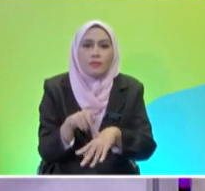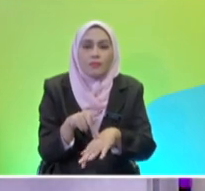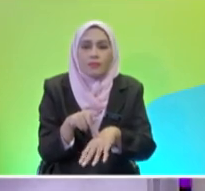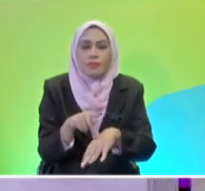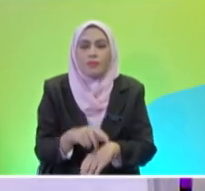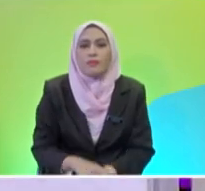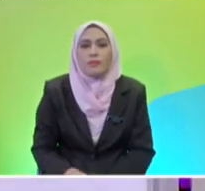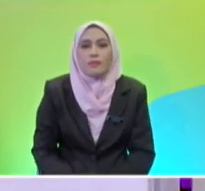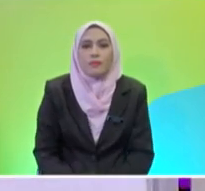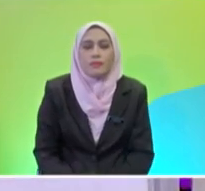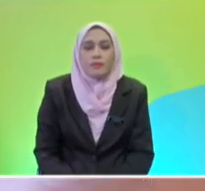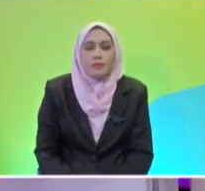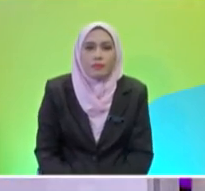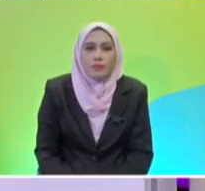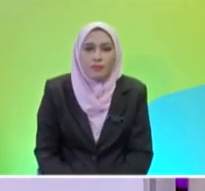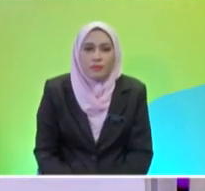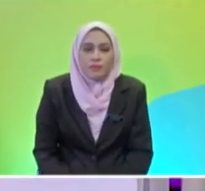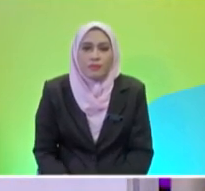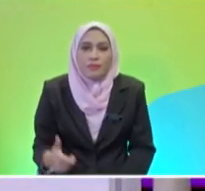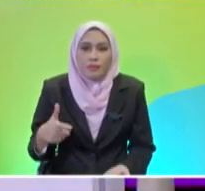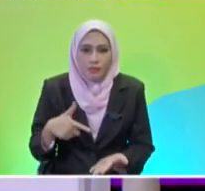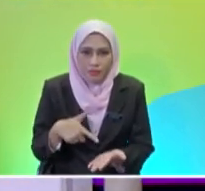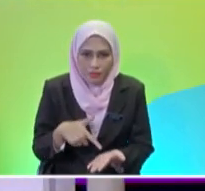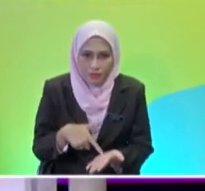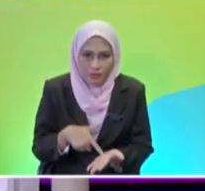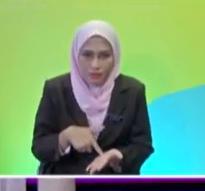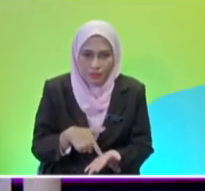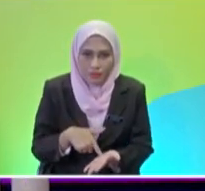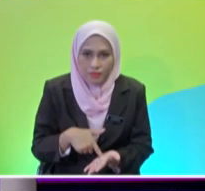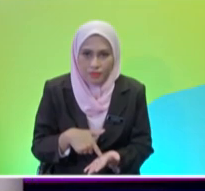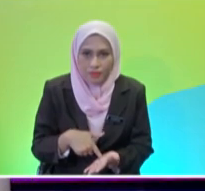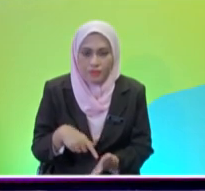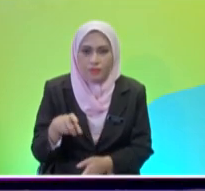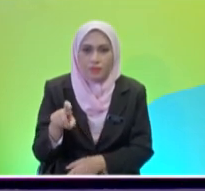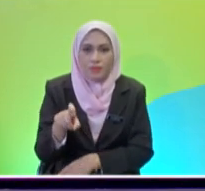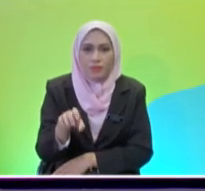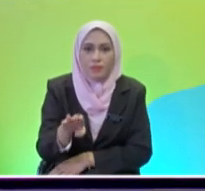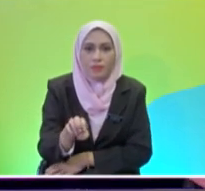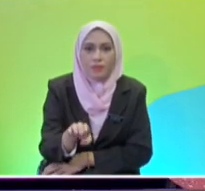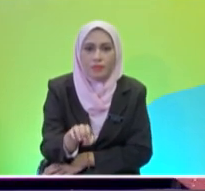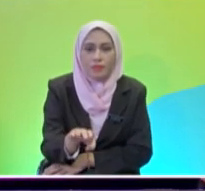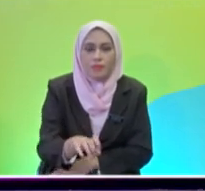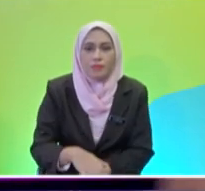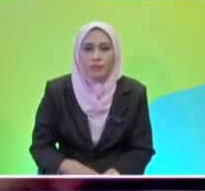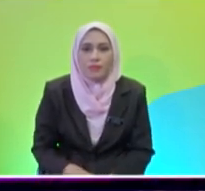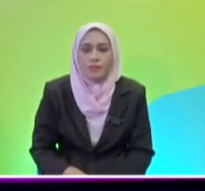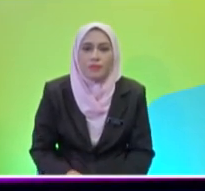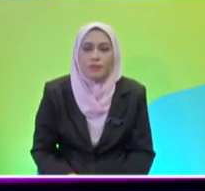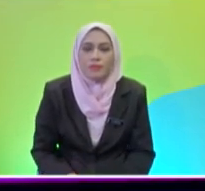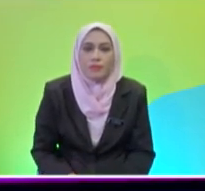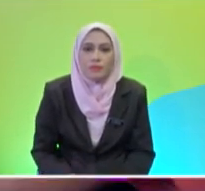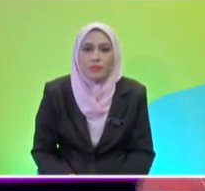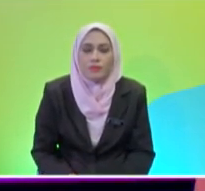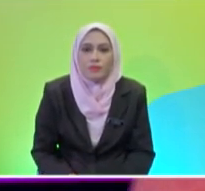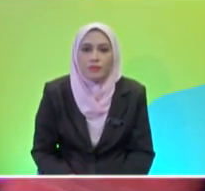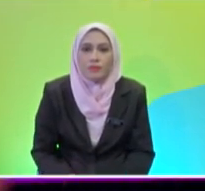Kumbang. Okey, selepas itu kita ada ulat beluncas. Ni panjang sikit kan? Jadi kita eja.